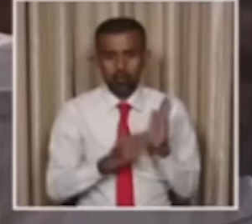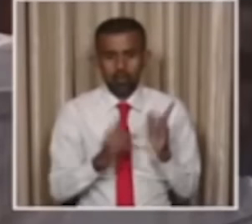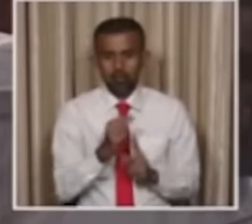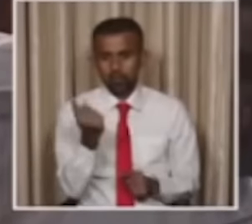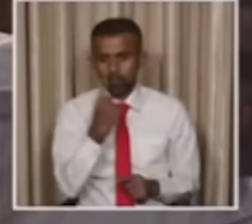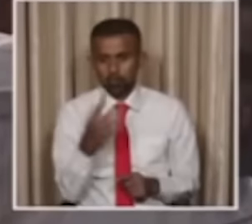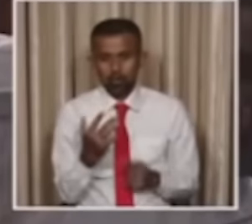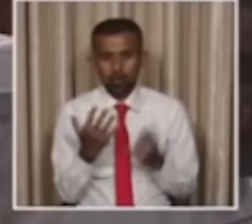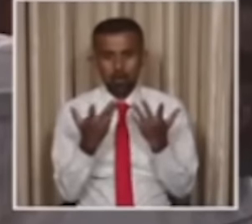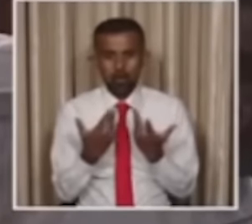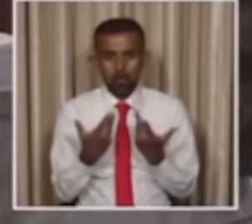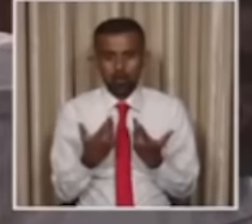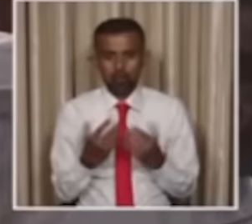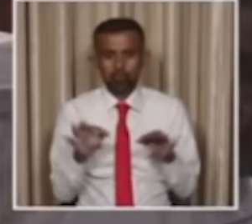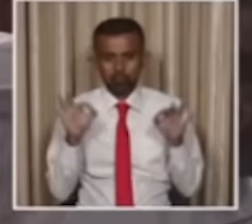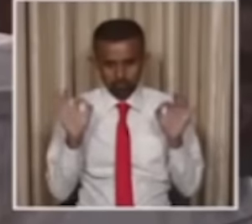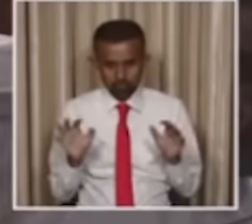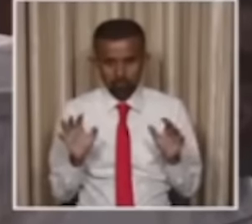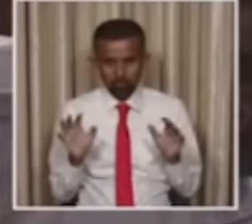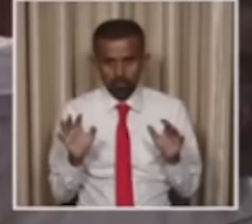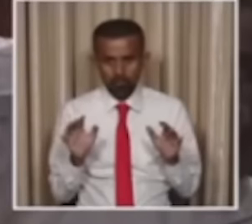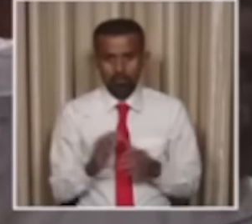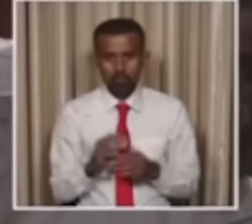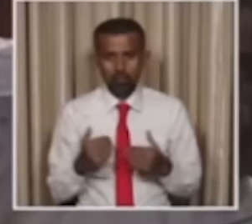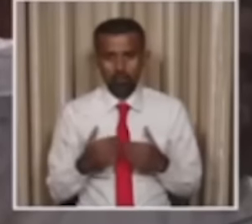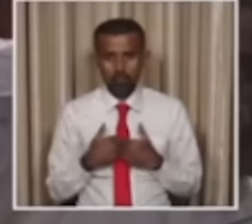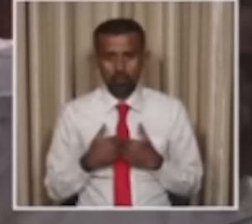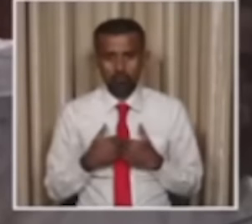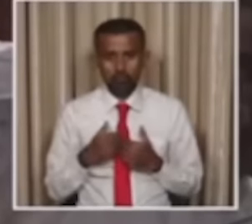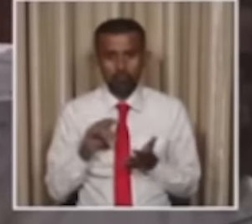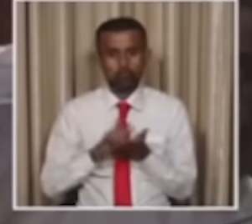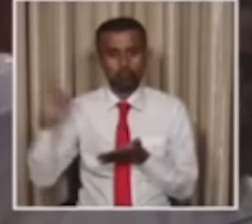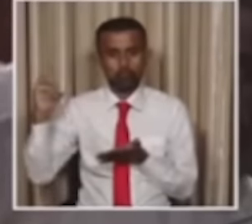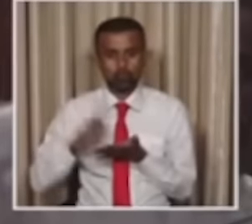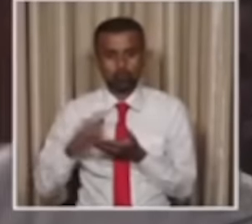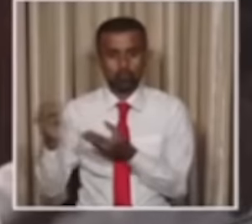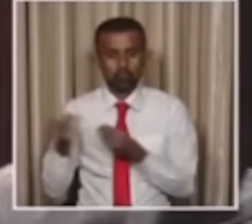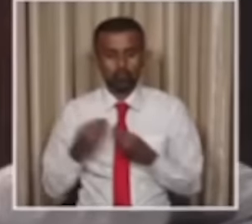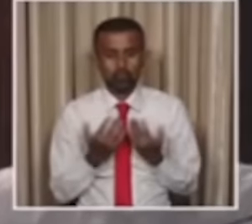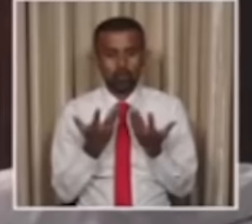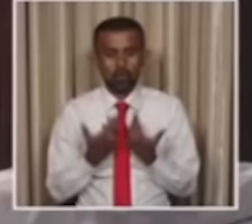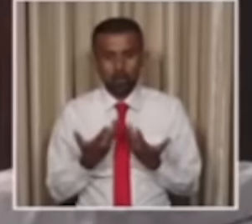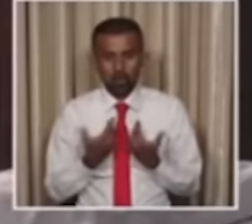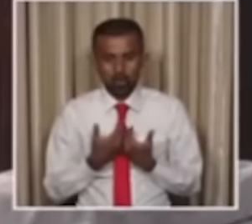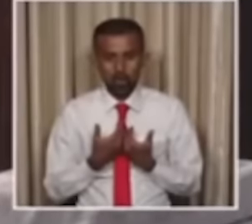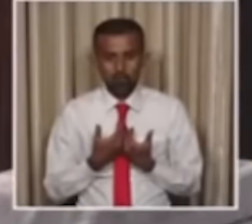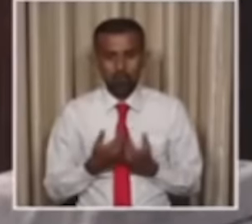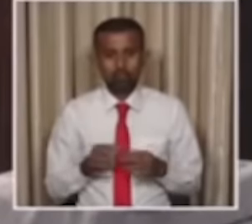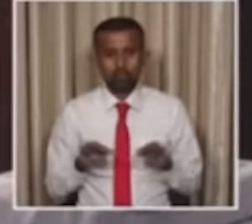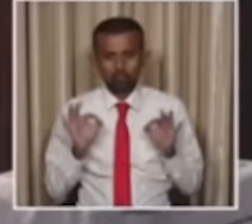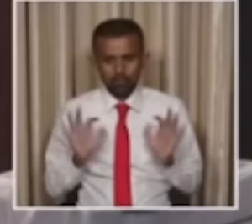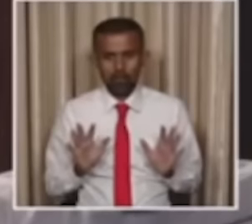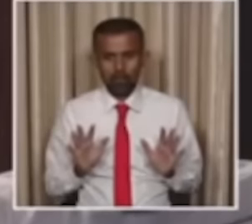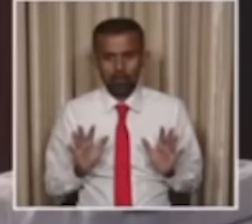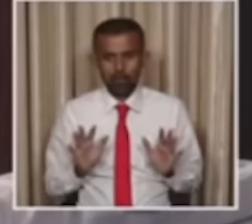කිව්වා එතුමාගේ සංඛ්‍යාලේඛන වඩාත් නිවැරදි කියලා. හැබැයි අපිට දැන් ආගමික ගමනකින් දීලා තියෙන සංඛ්‍යාලේඛනත් අපි කියන්නේ වඩාත් නිවැරදි කියලා.